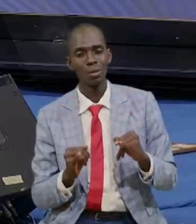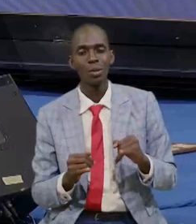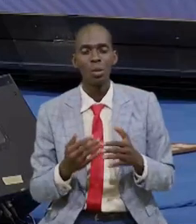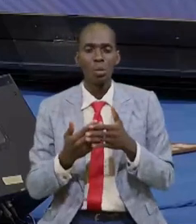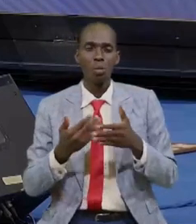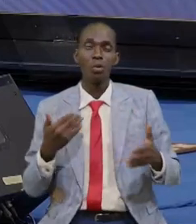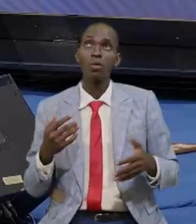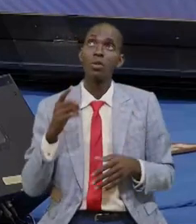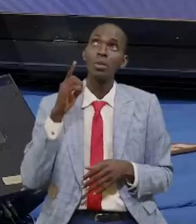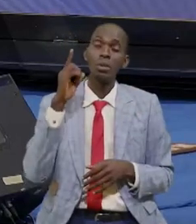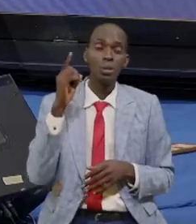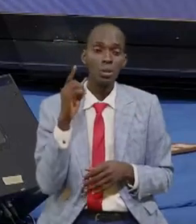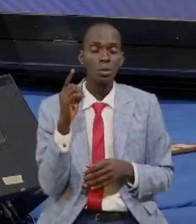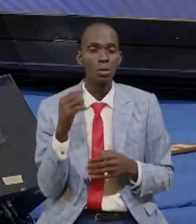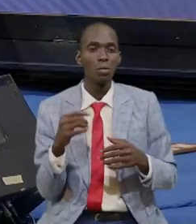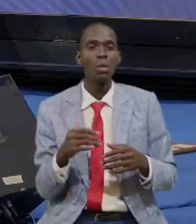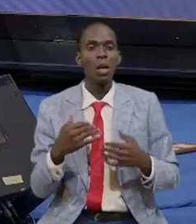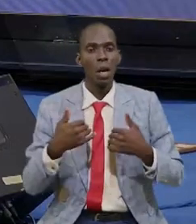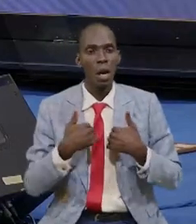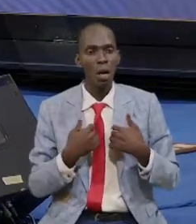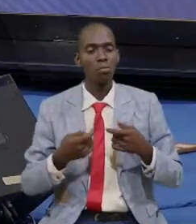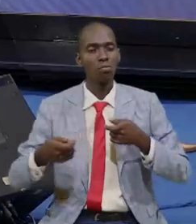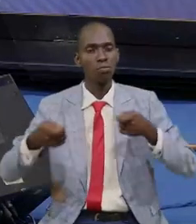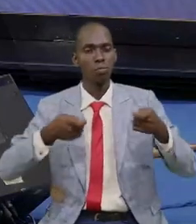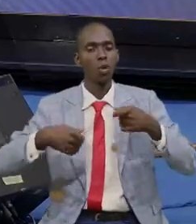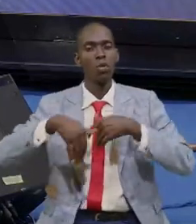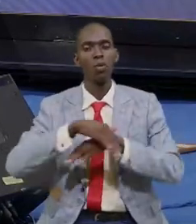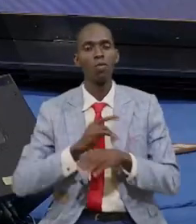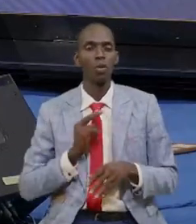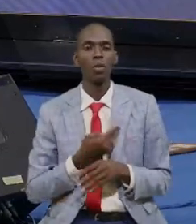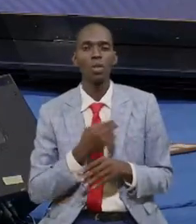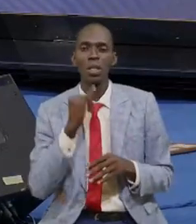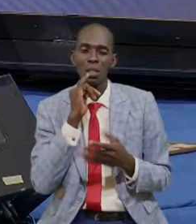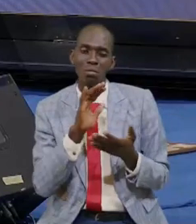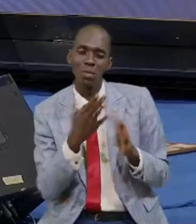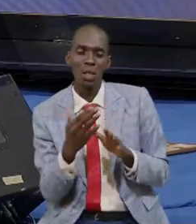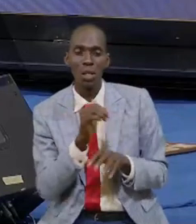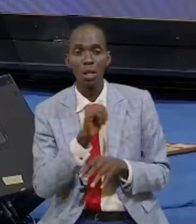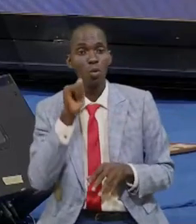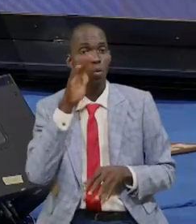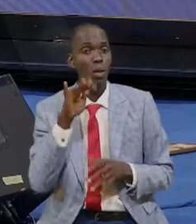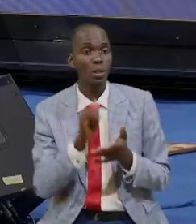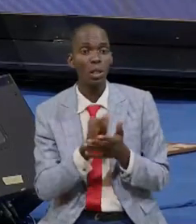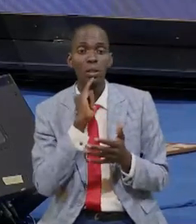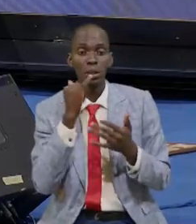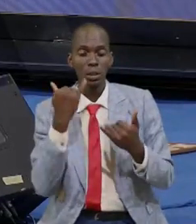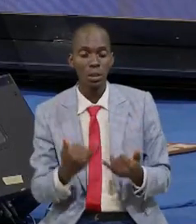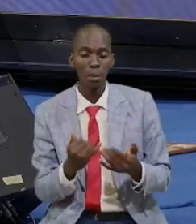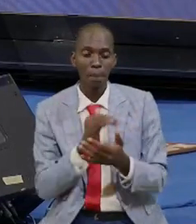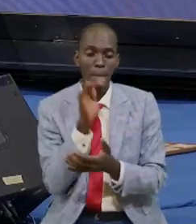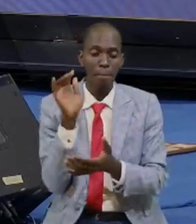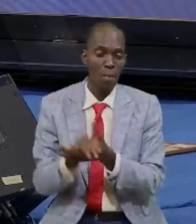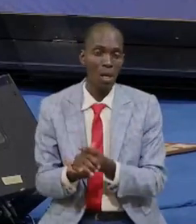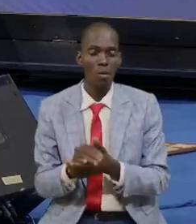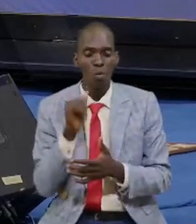toi ont dominé sur nous. C'est comme une femme mariée maintenant, elle veut prendre